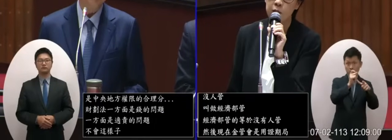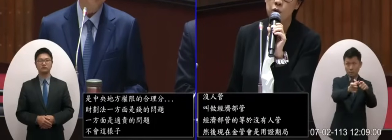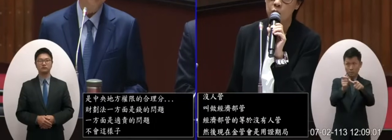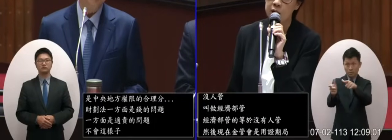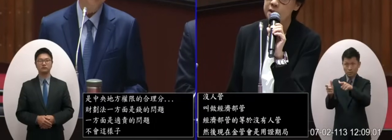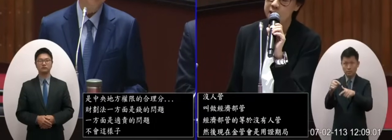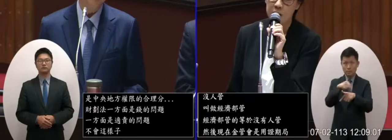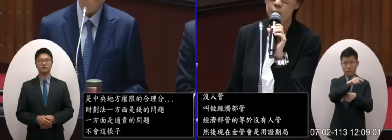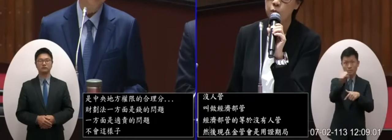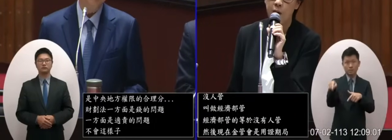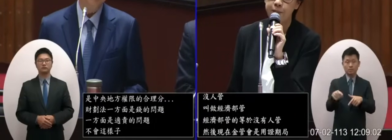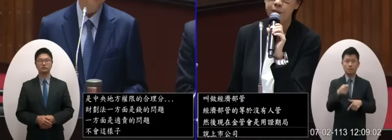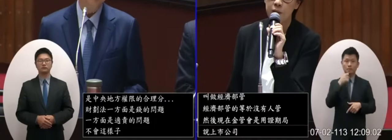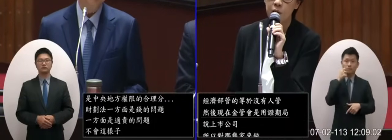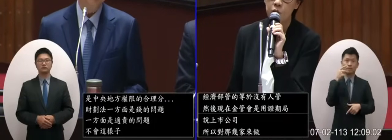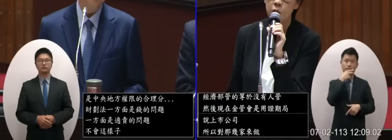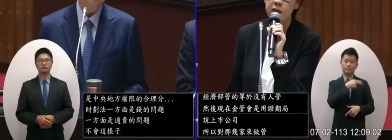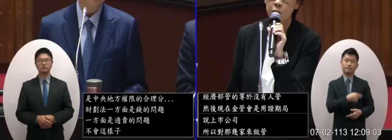几家来做管。